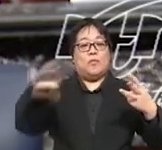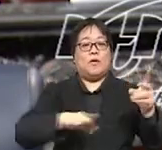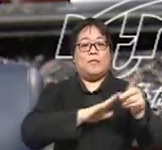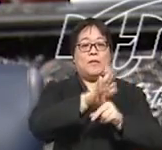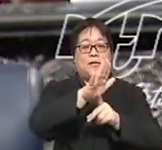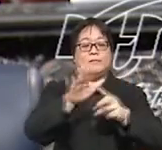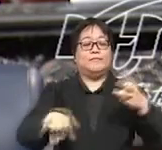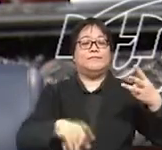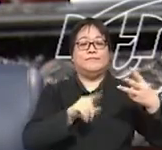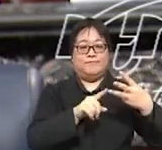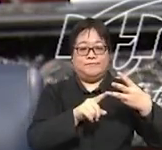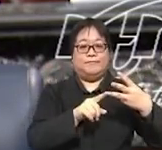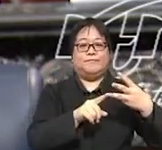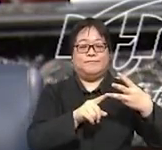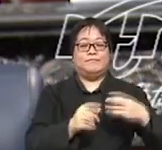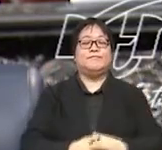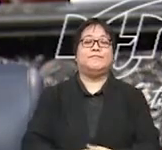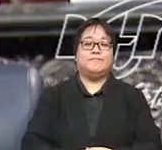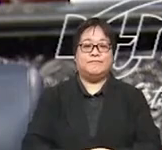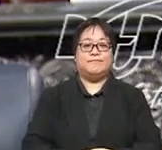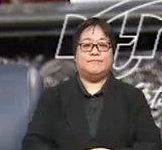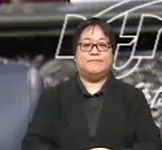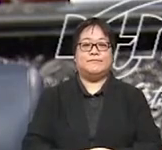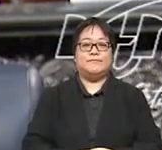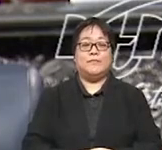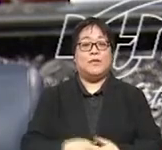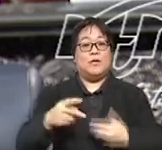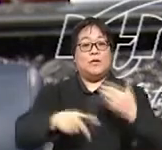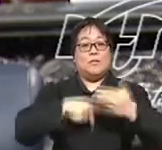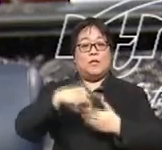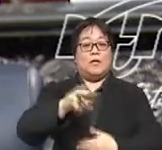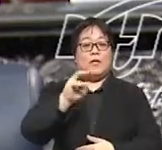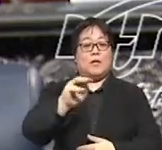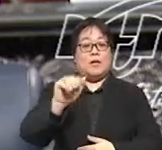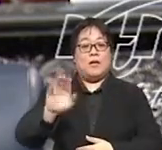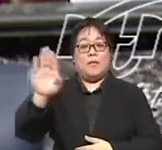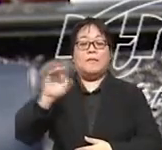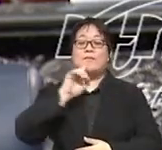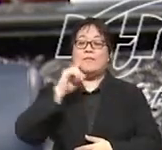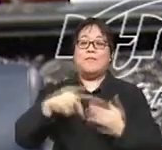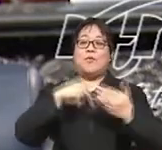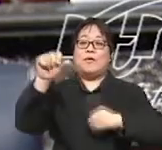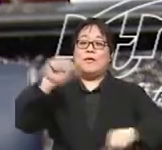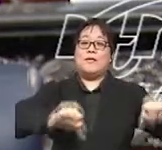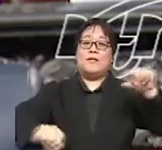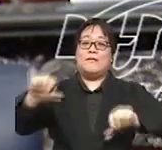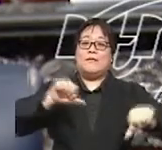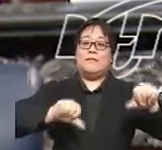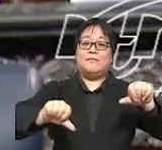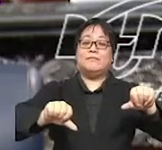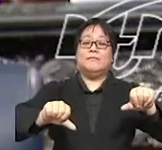pola Pinang pada demokrasi Sep 21 program MB merupakan satu program saintifik